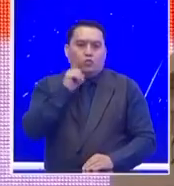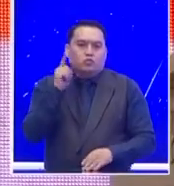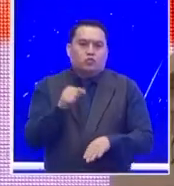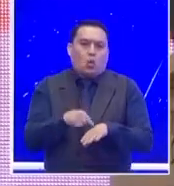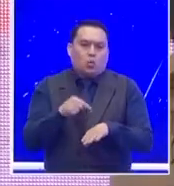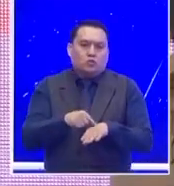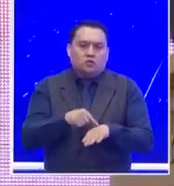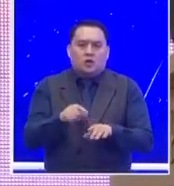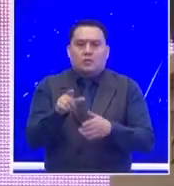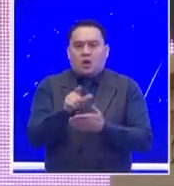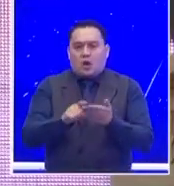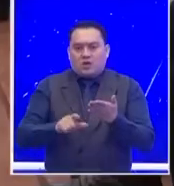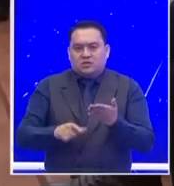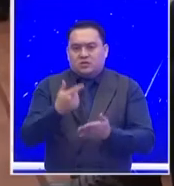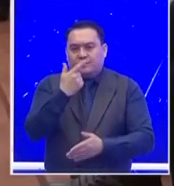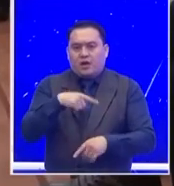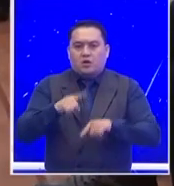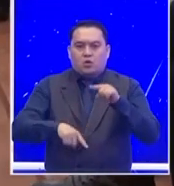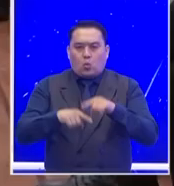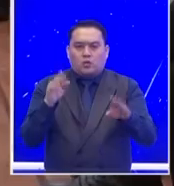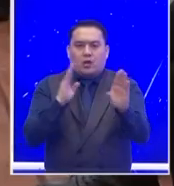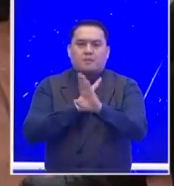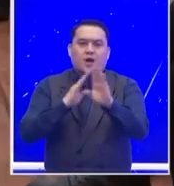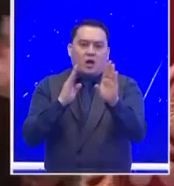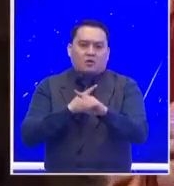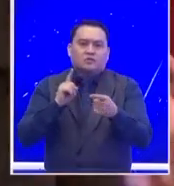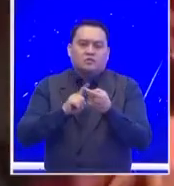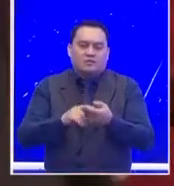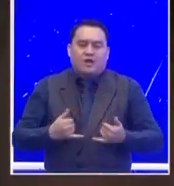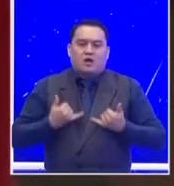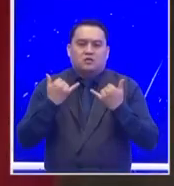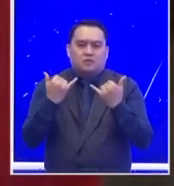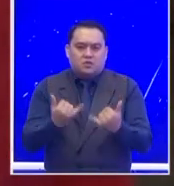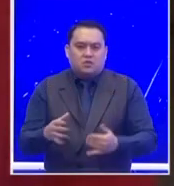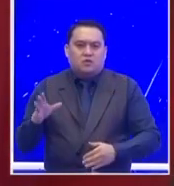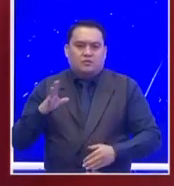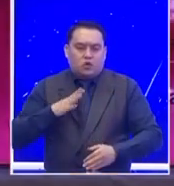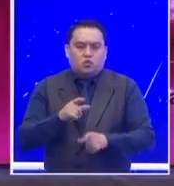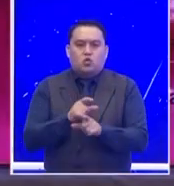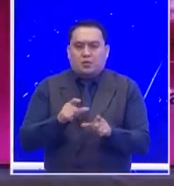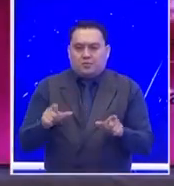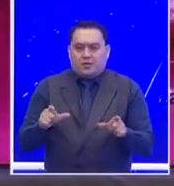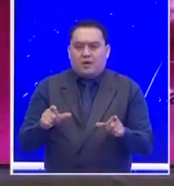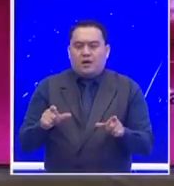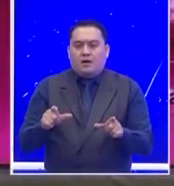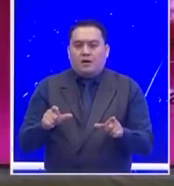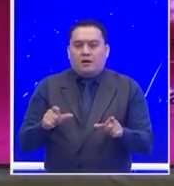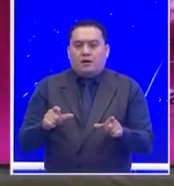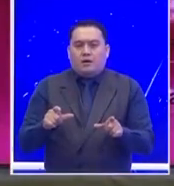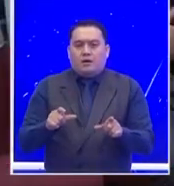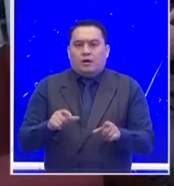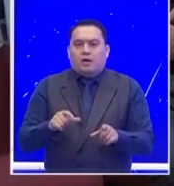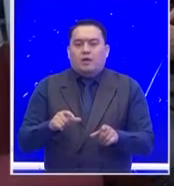чувственно и проникновенно прочитала стихи и песни о родине, природе и взаимоотношениях между людьми. Как